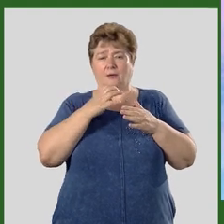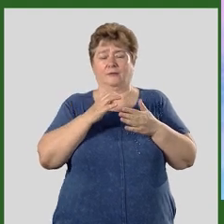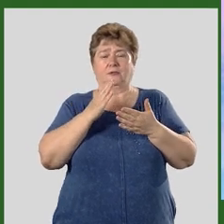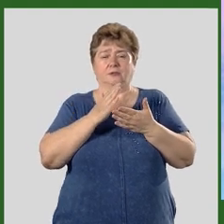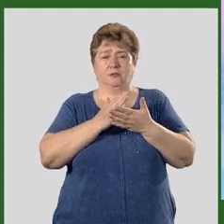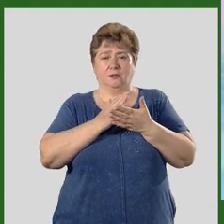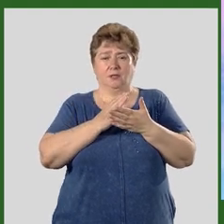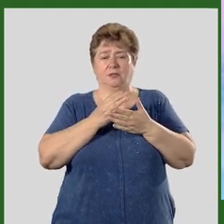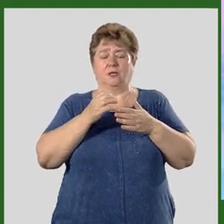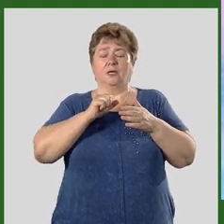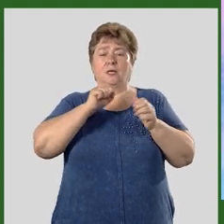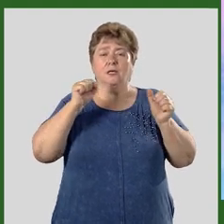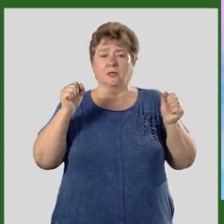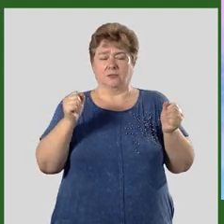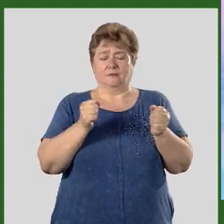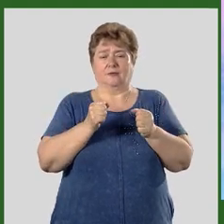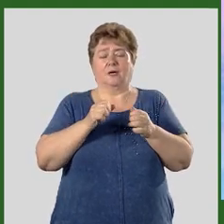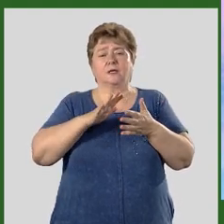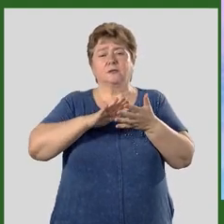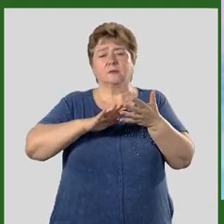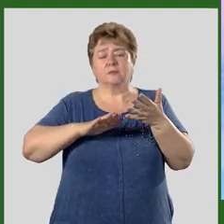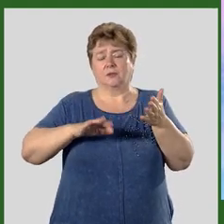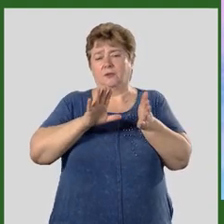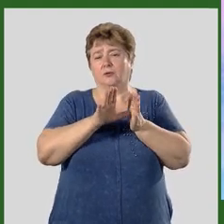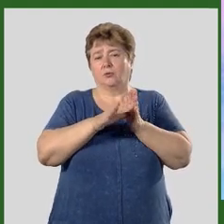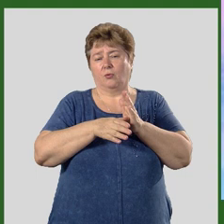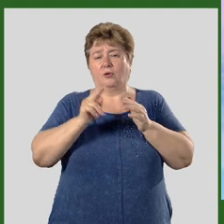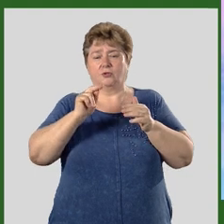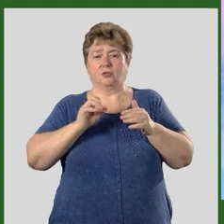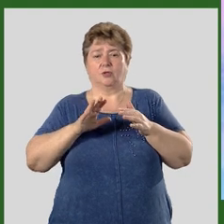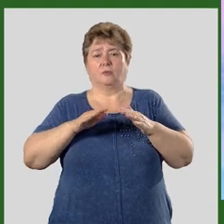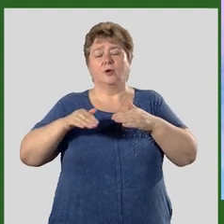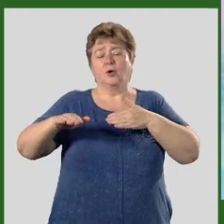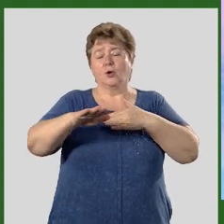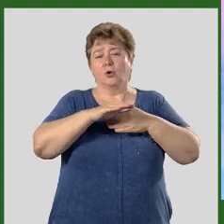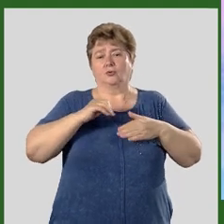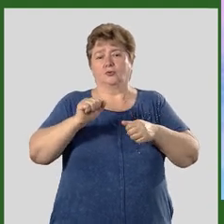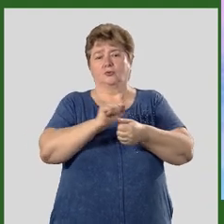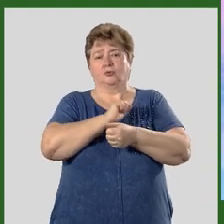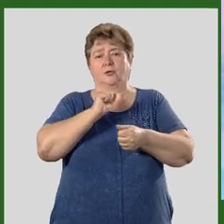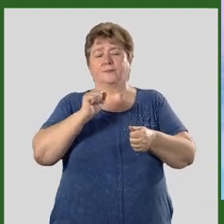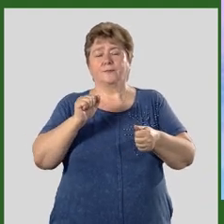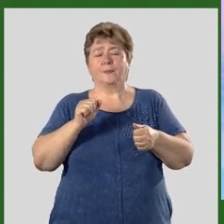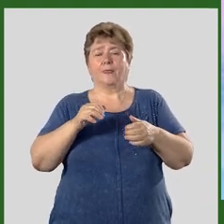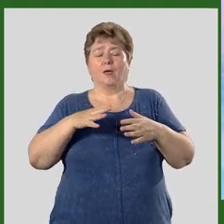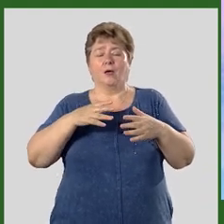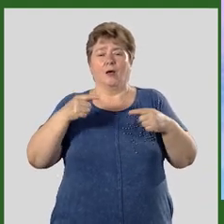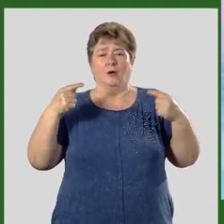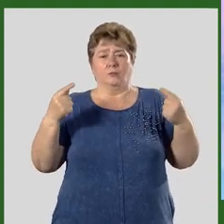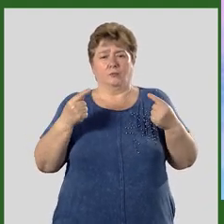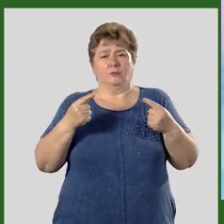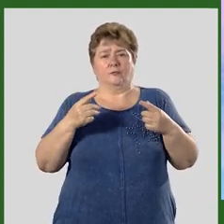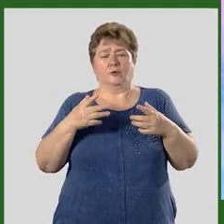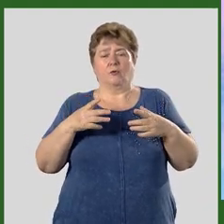нагревается и остывает медленнее, чем суша. Велико влияние снежного и